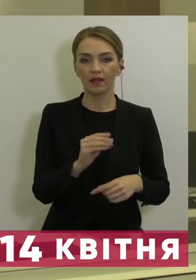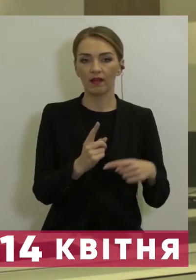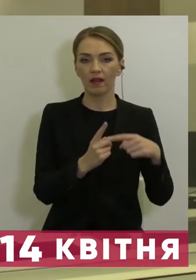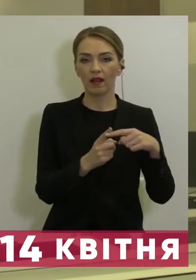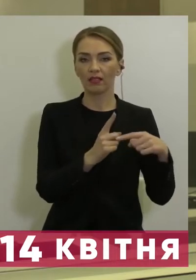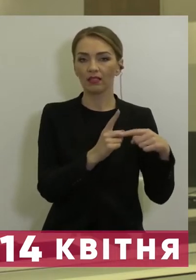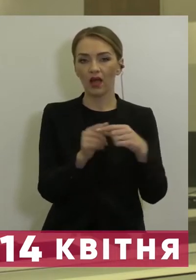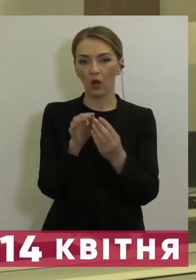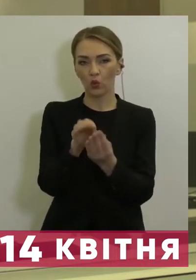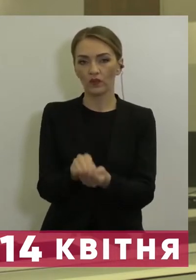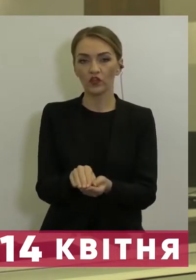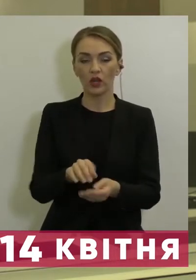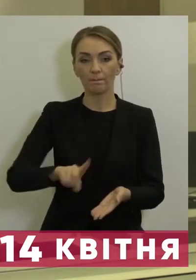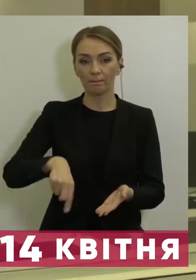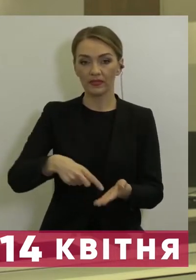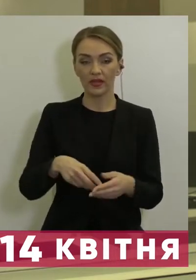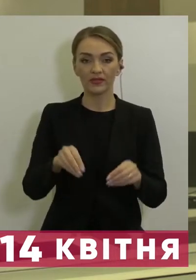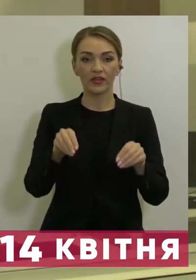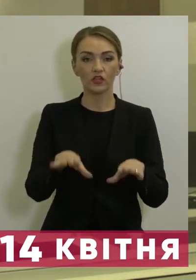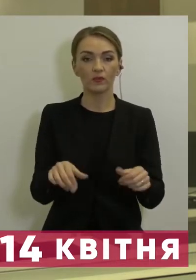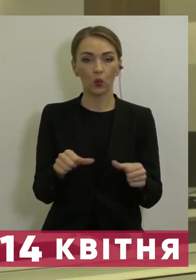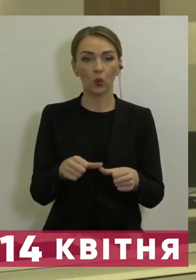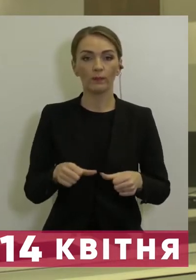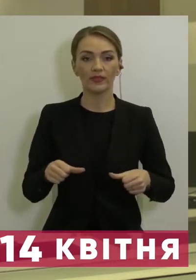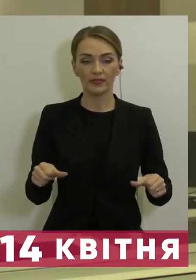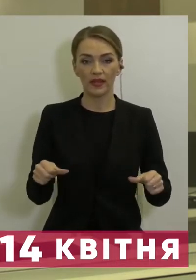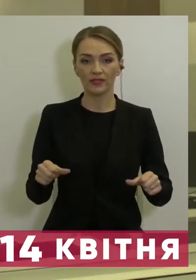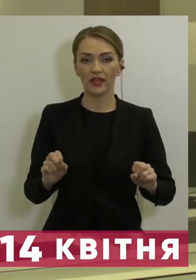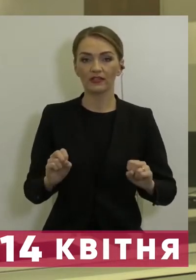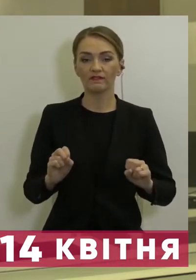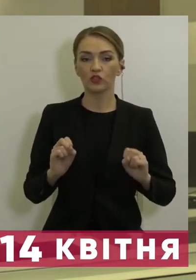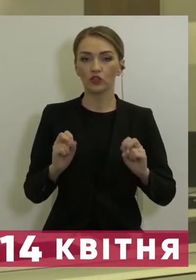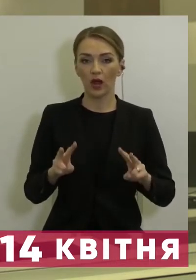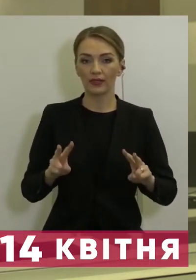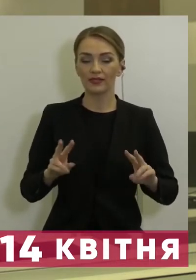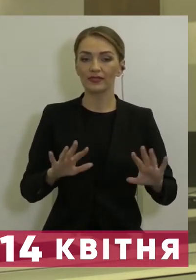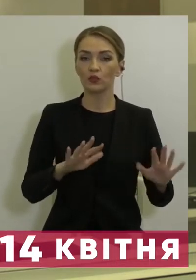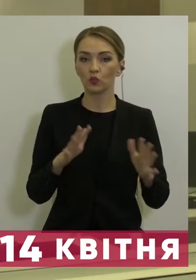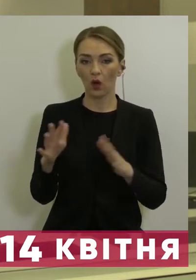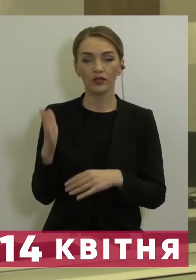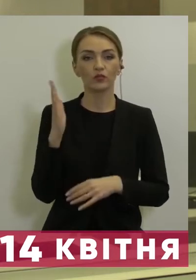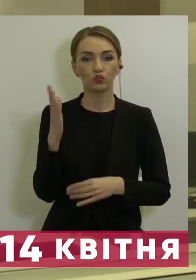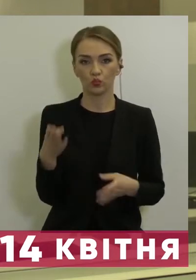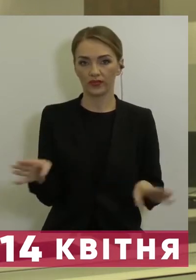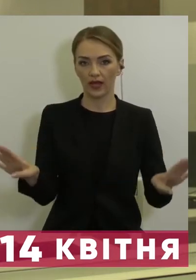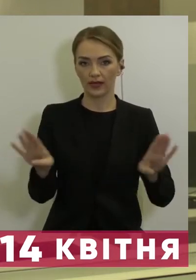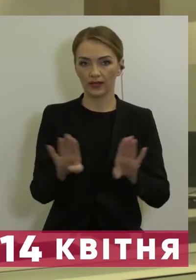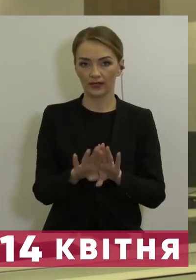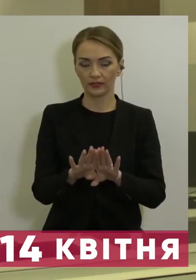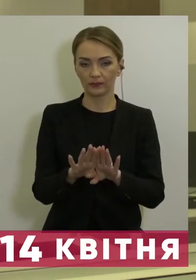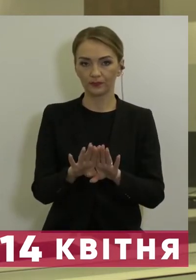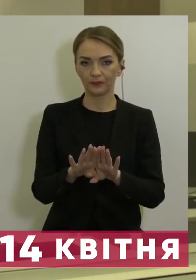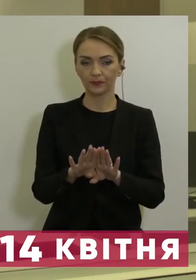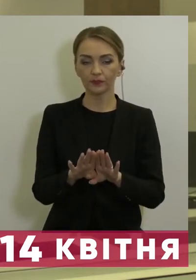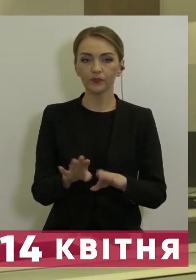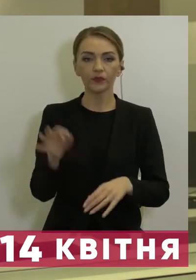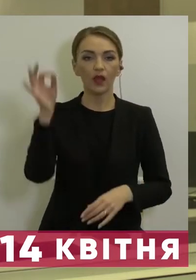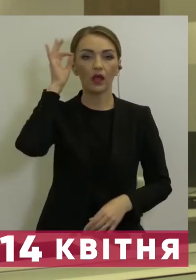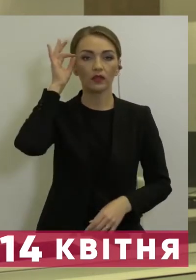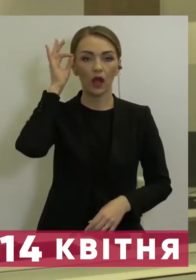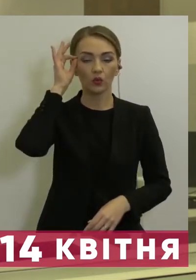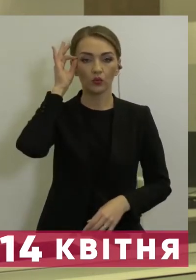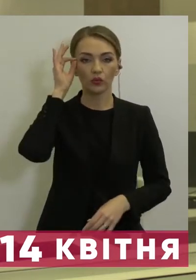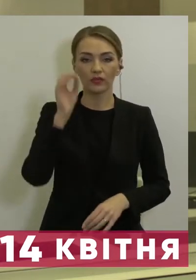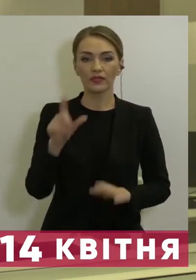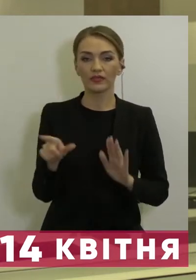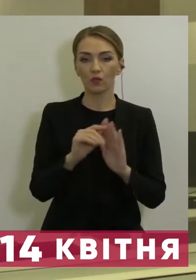міста за рішенням комісії з надзвичайних ситуацій будуть закриті. Нагадаю,